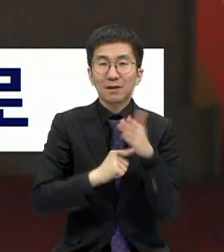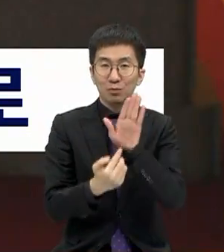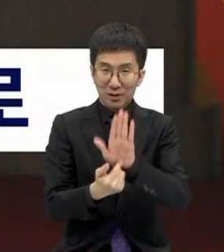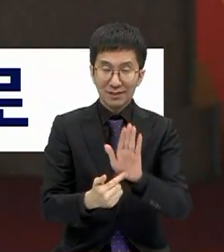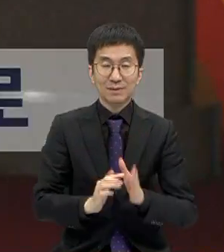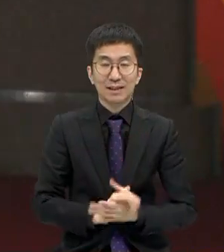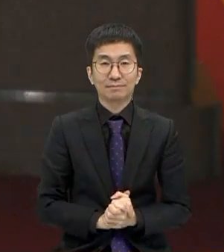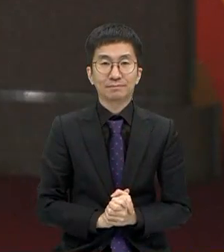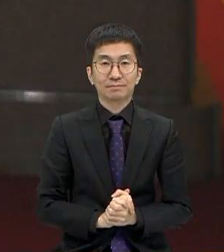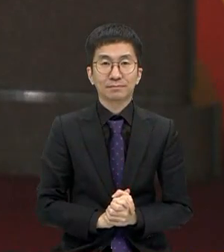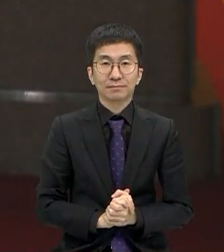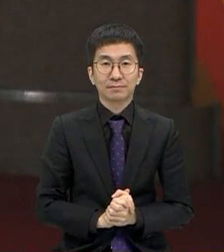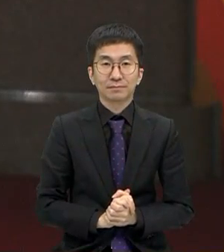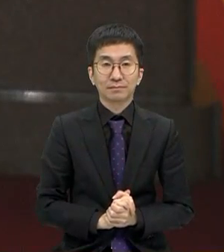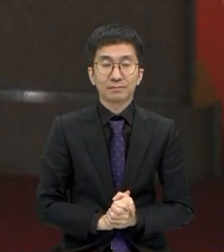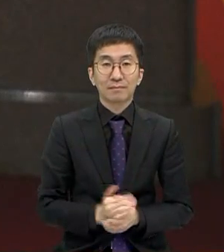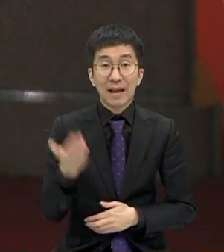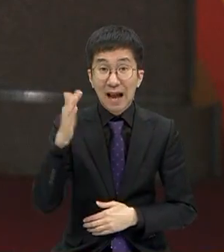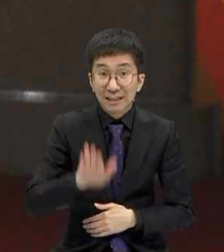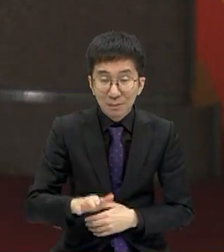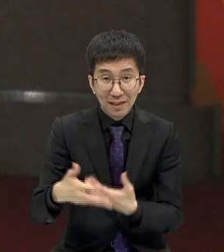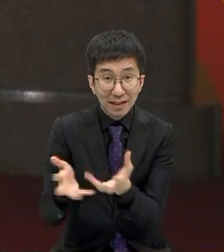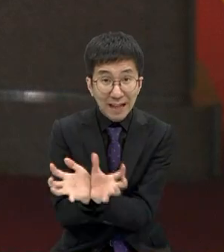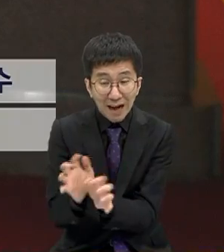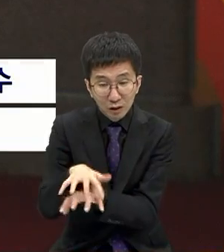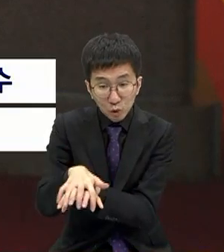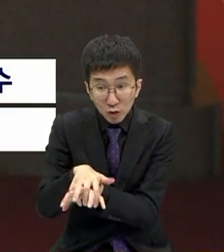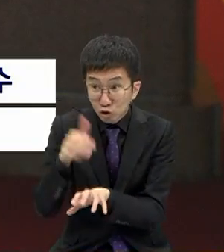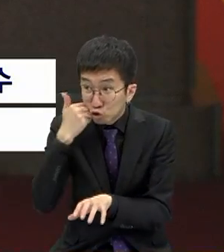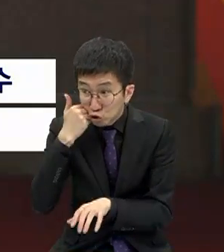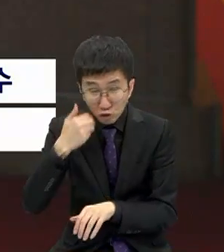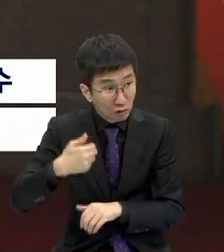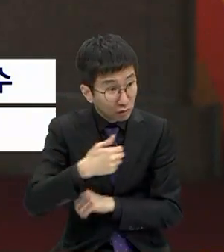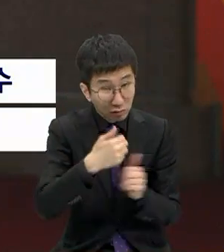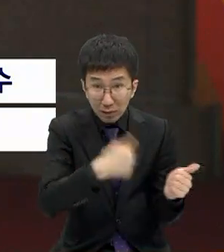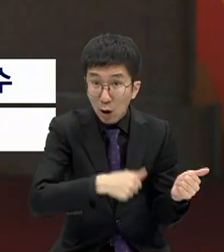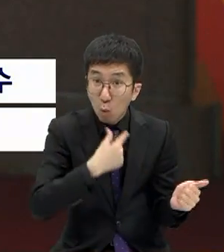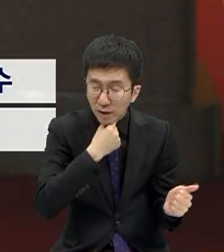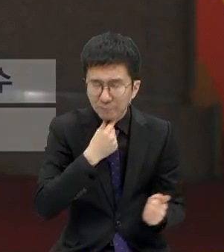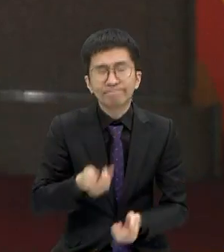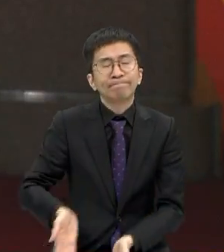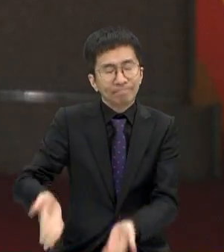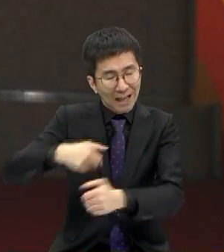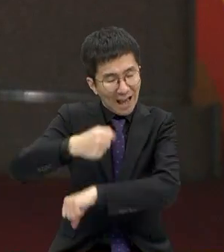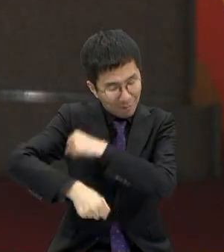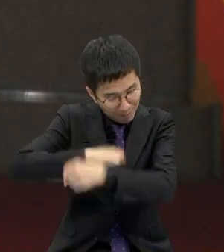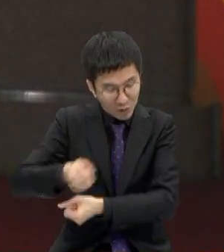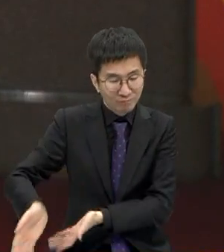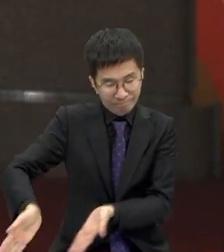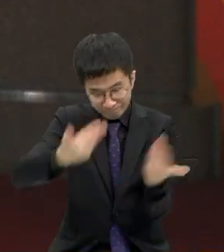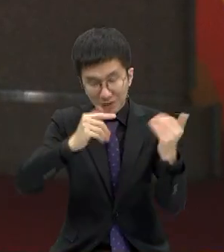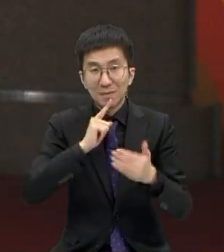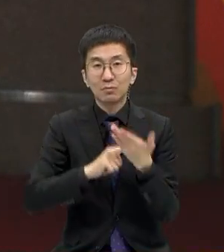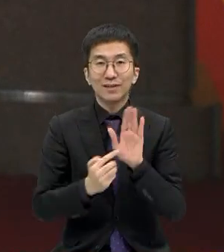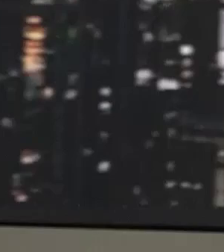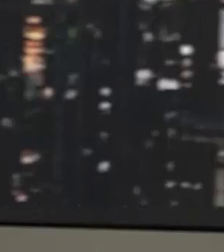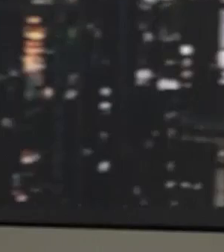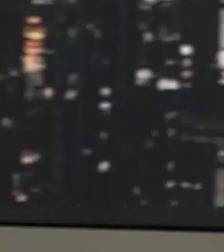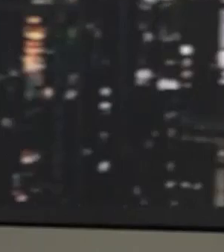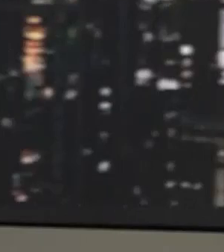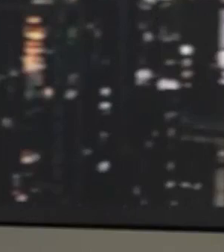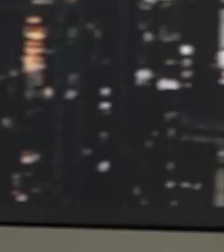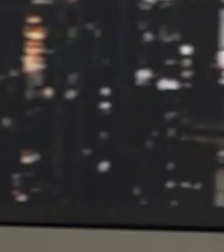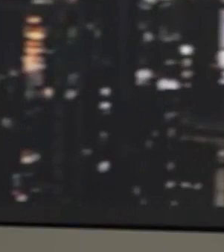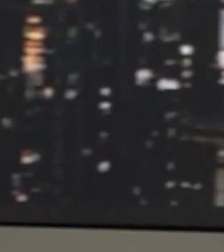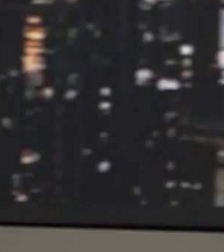선을 그었습니다. 다만 당내 구성원들의 조문은 자유에 맡기기로 했습니다. SBS 화강윤입니다.